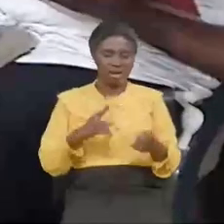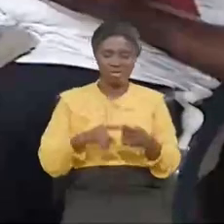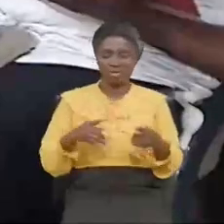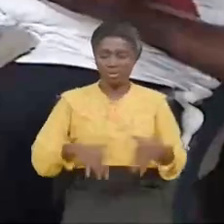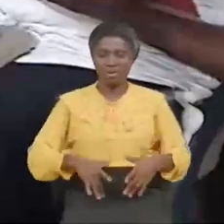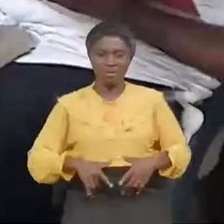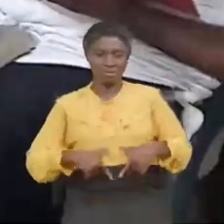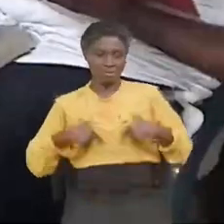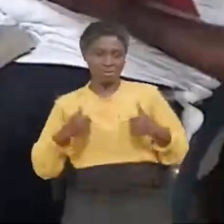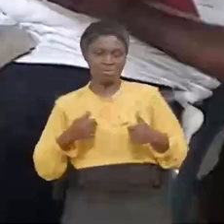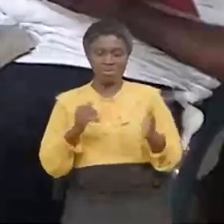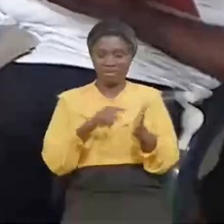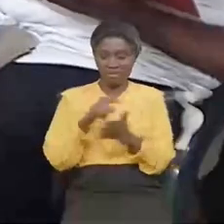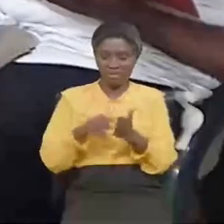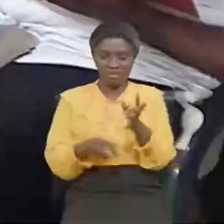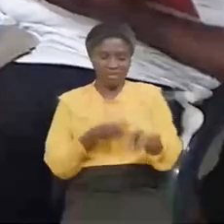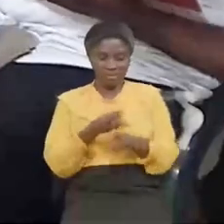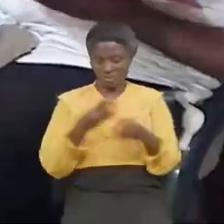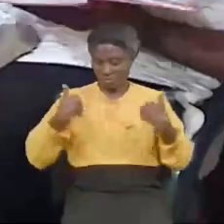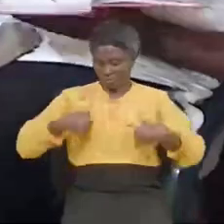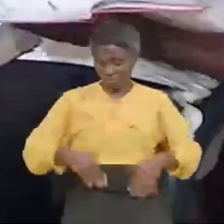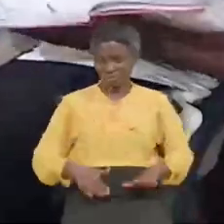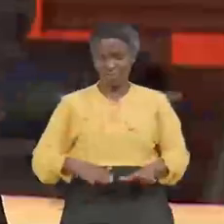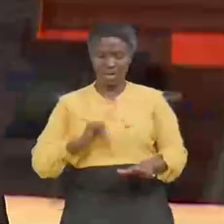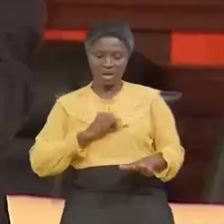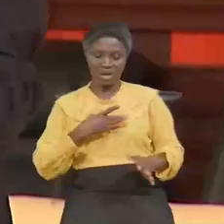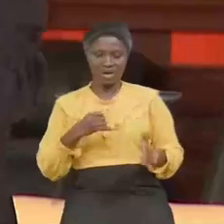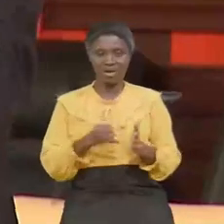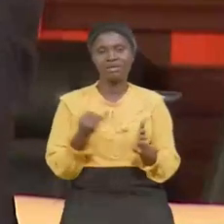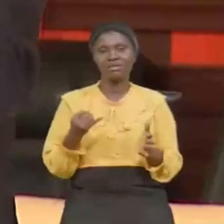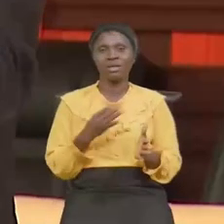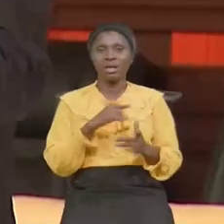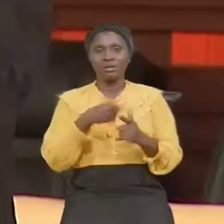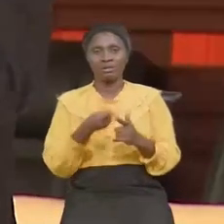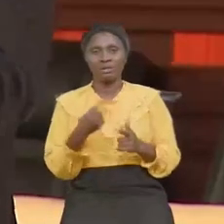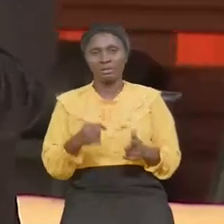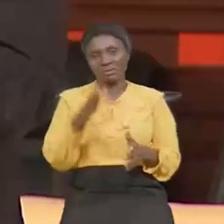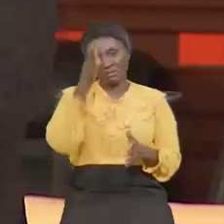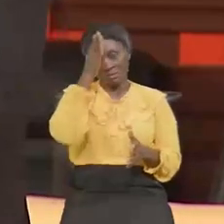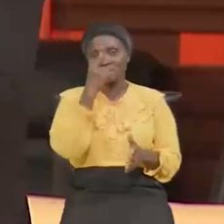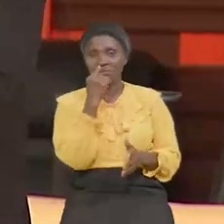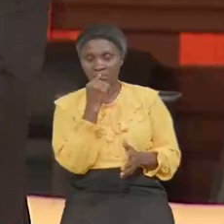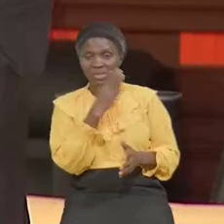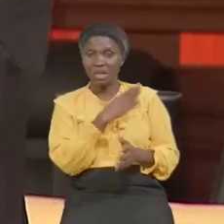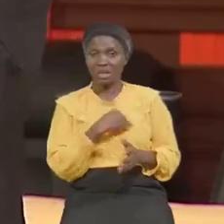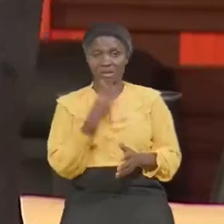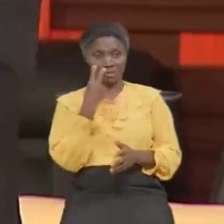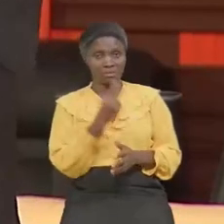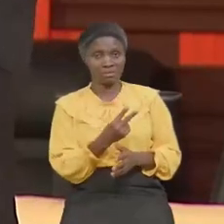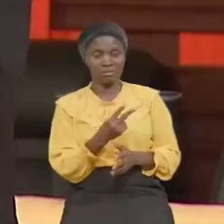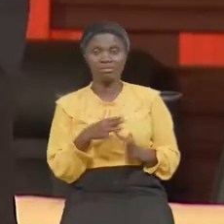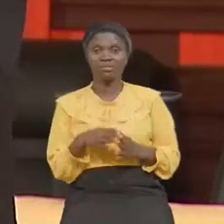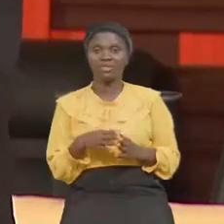convient ma vie, ça convient à mes amis. Et le papa se tait. Et voici, le